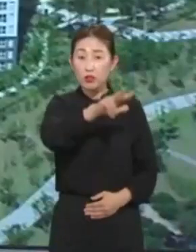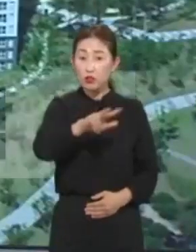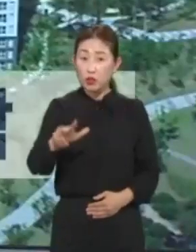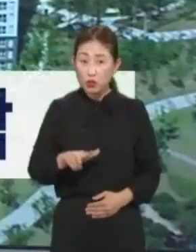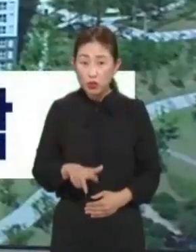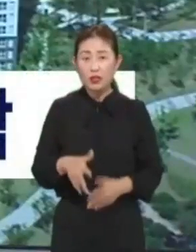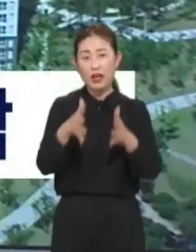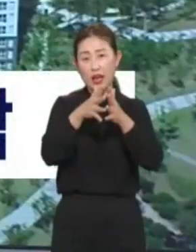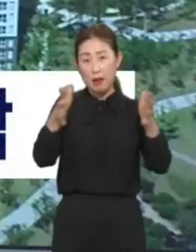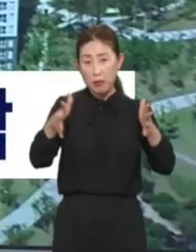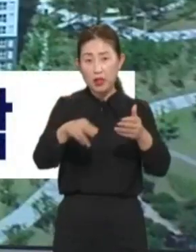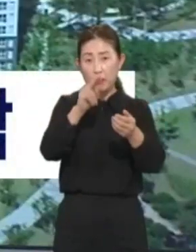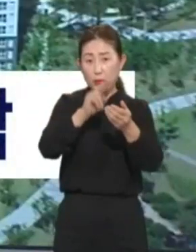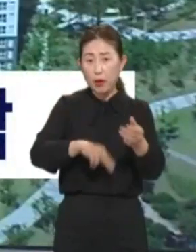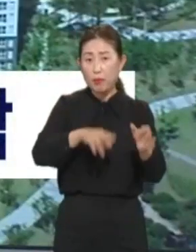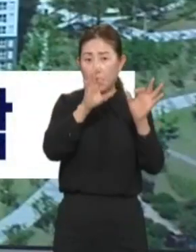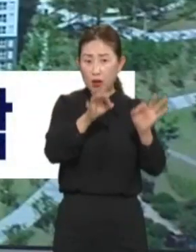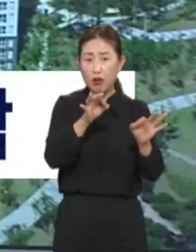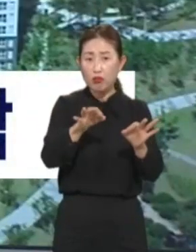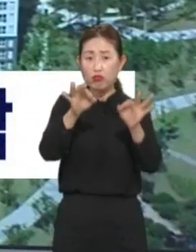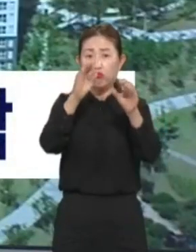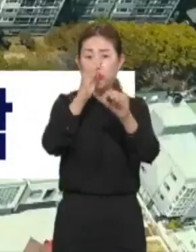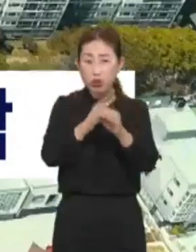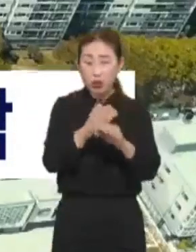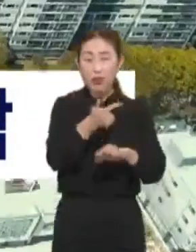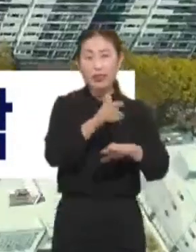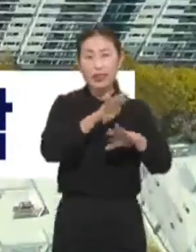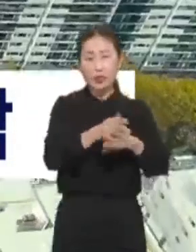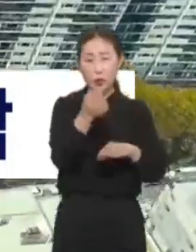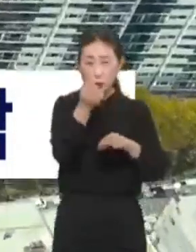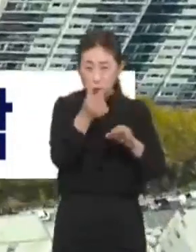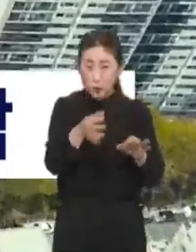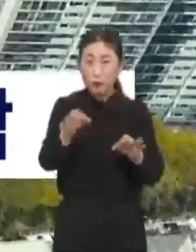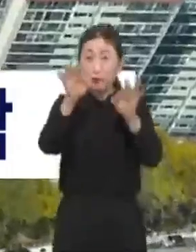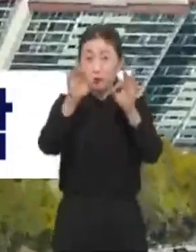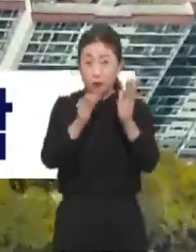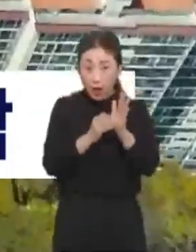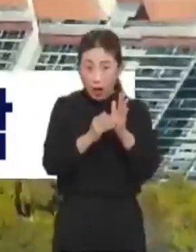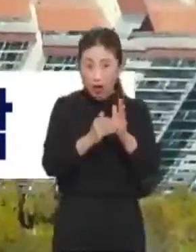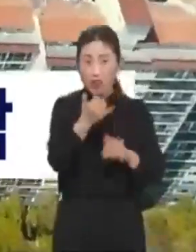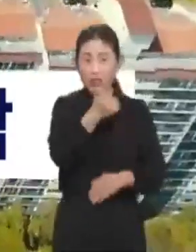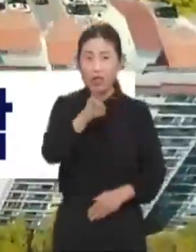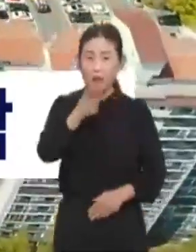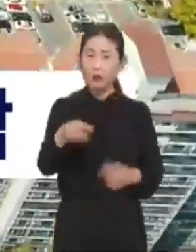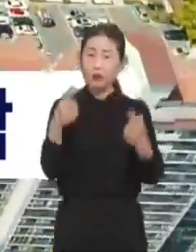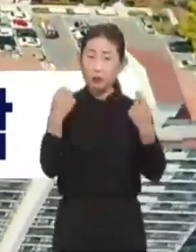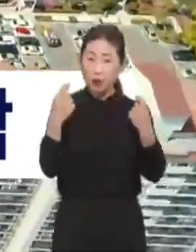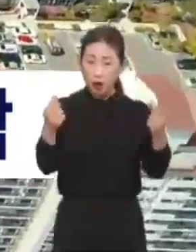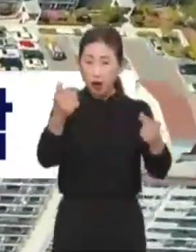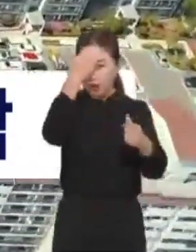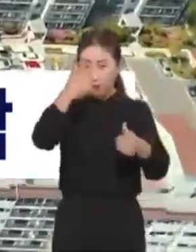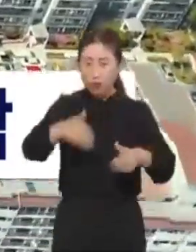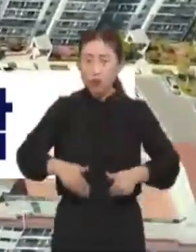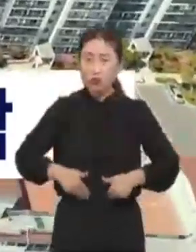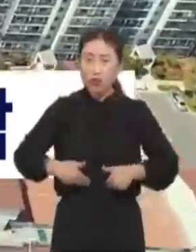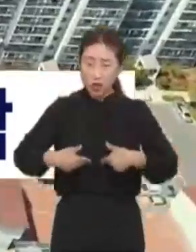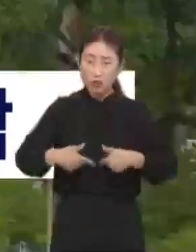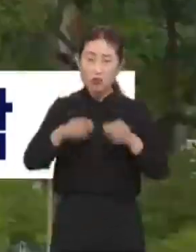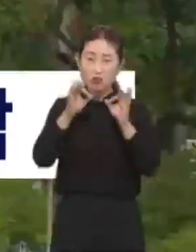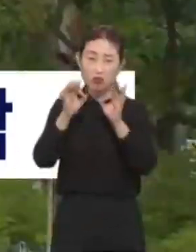전국적으로 아파트 매매 가격 상승세가 이어진 가운데 대전은 오름세가 계속됐고 세종과 충남은 보합